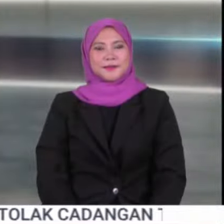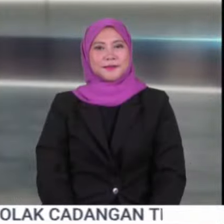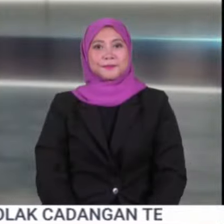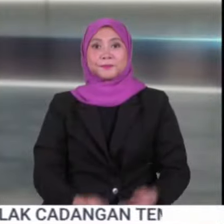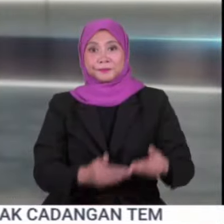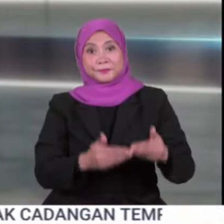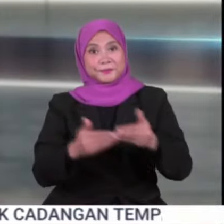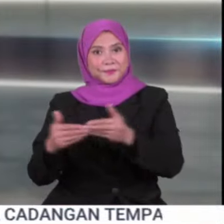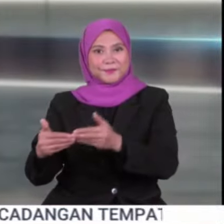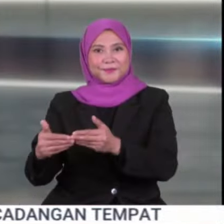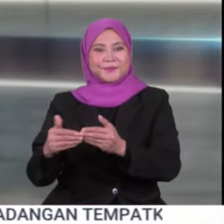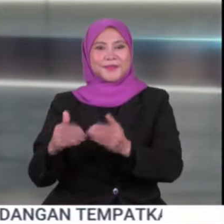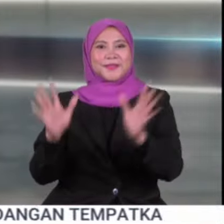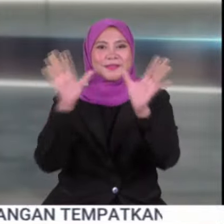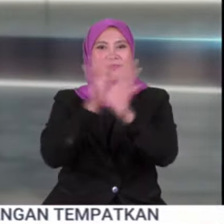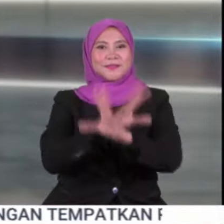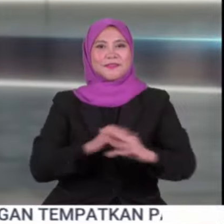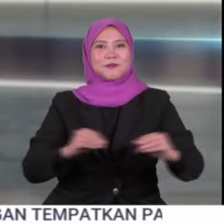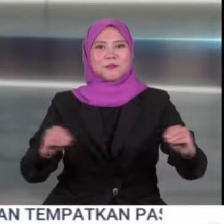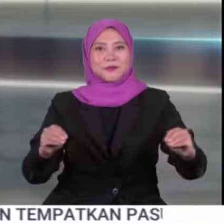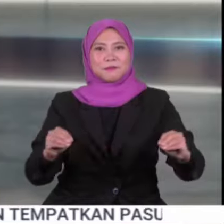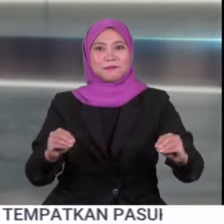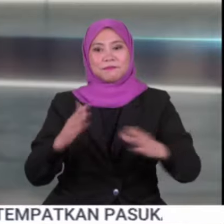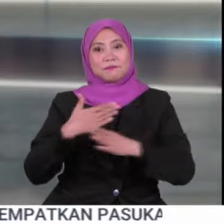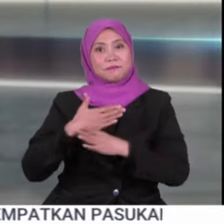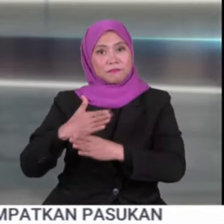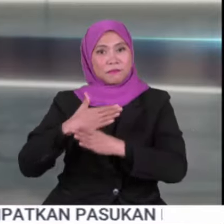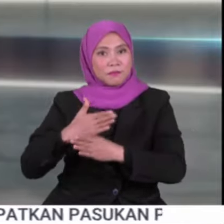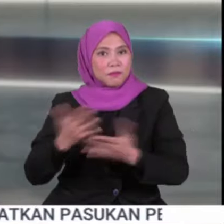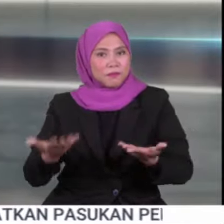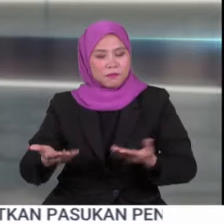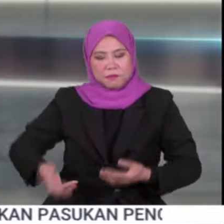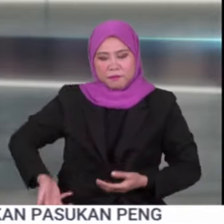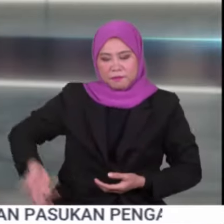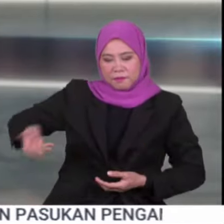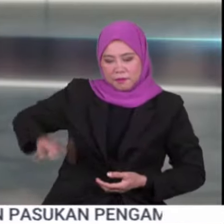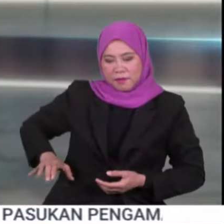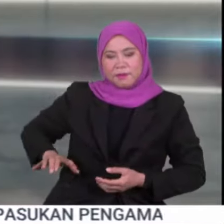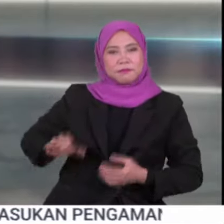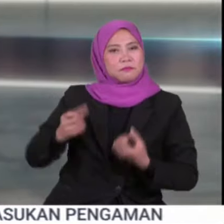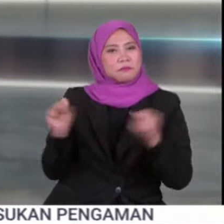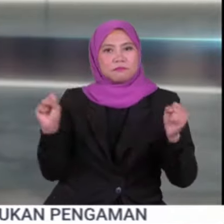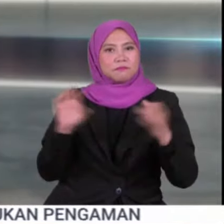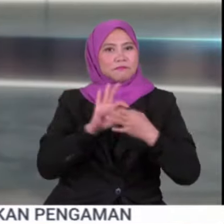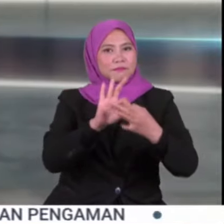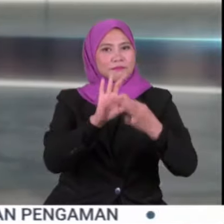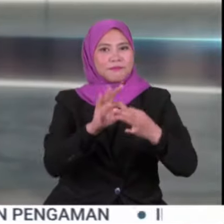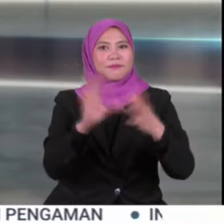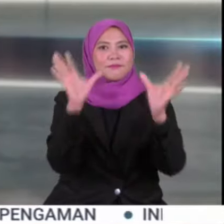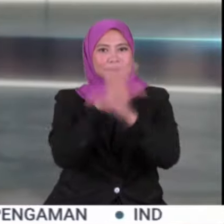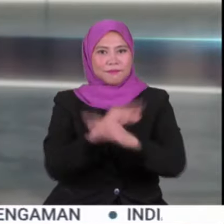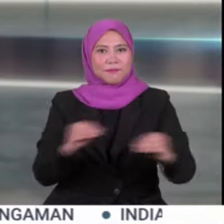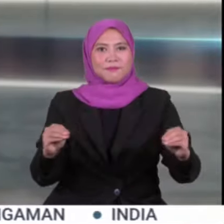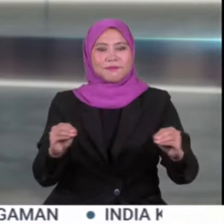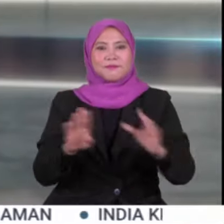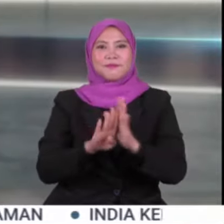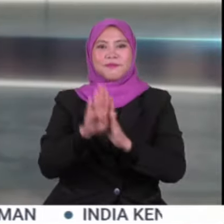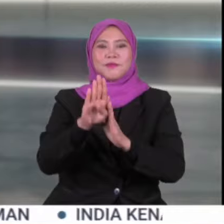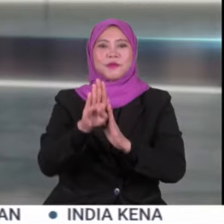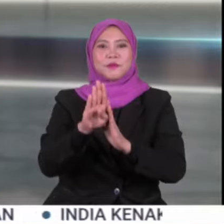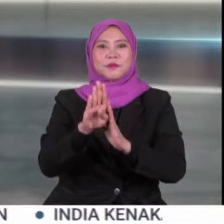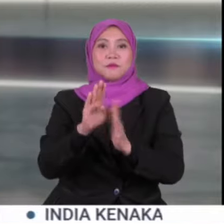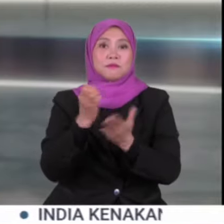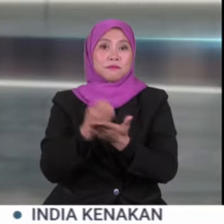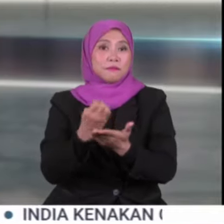Seterusnya kita ke Bumi Kenyalang. Antara perkongsian hari ini, Bangladesh sediakan bekerjasama dengan Sarawak untuk membangunkan